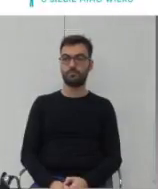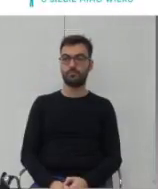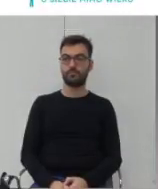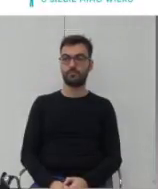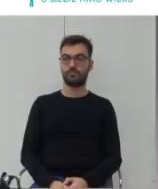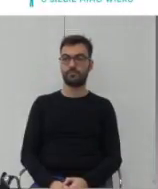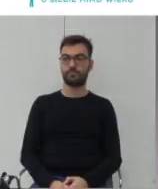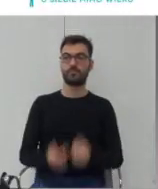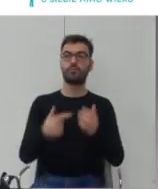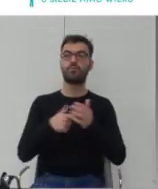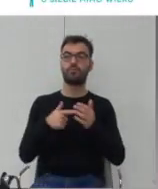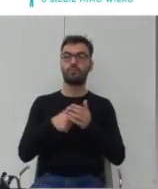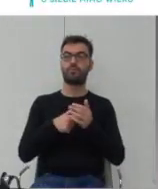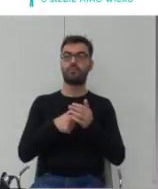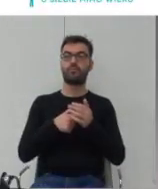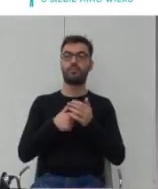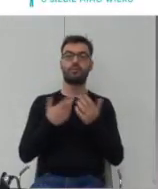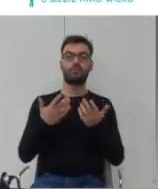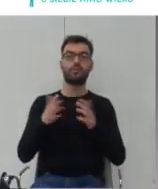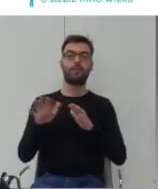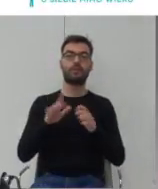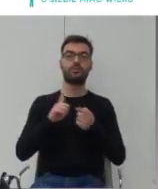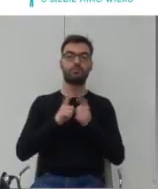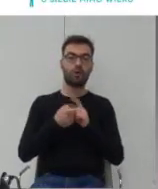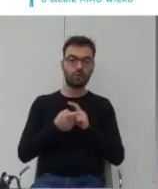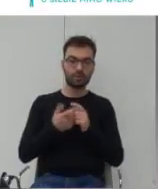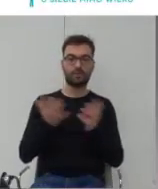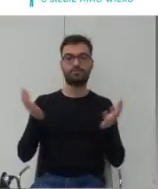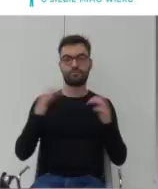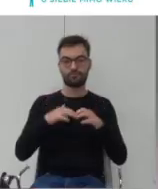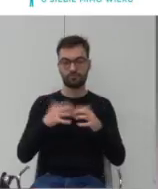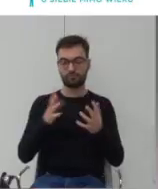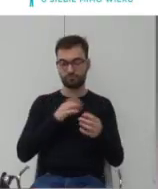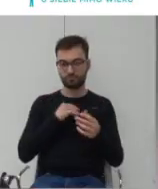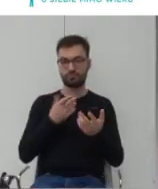I jest to miejsce spotkań